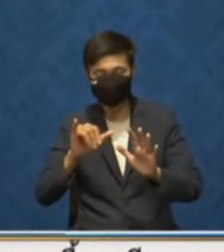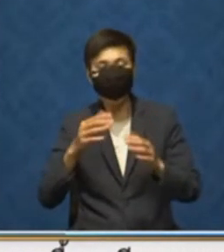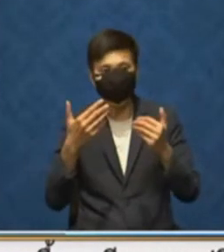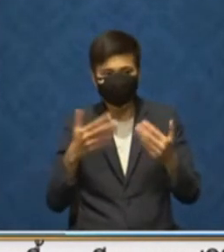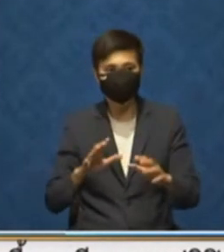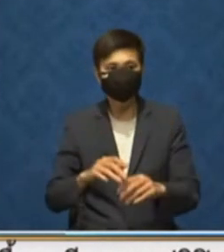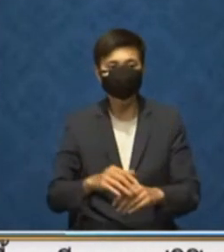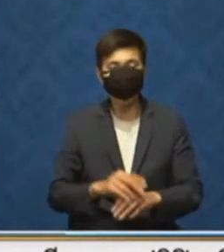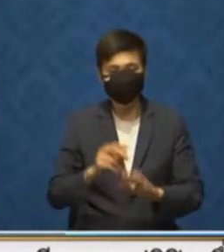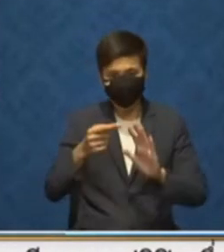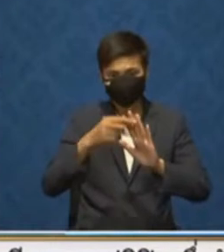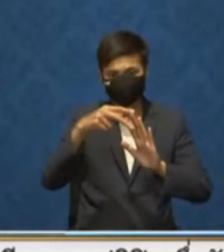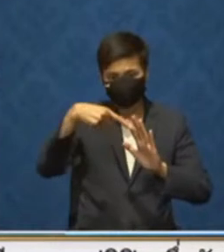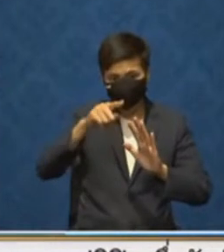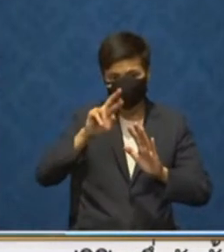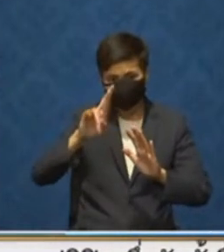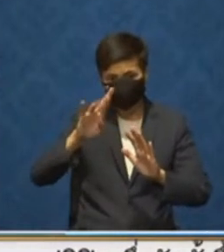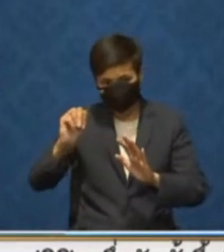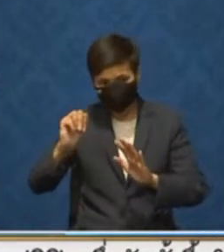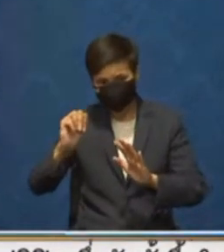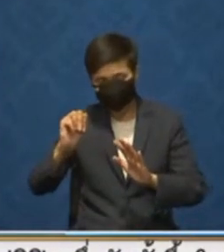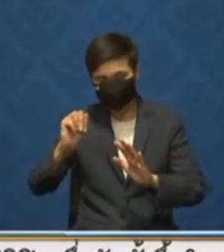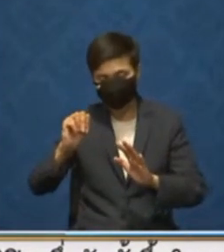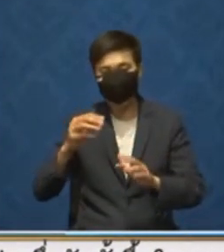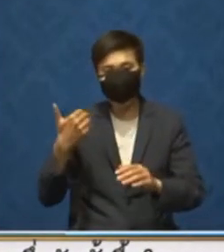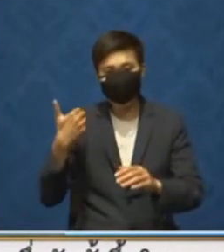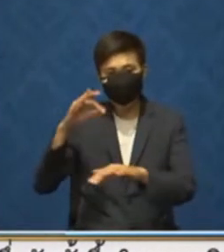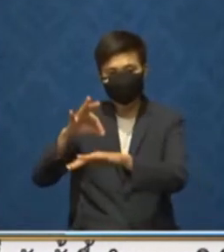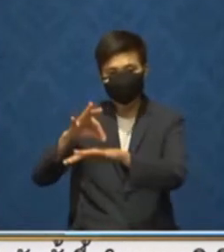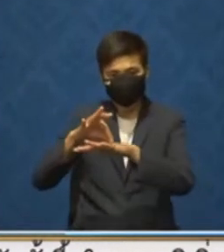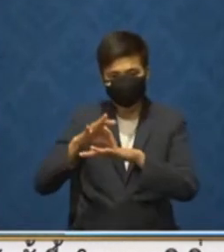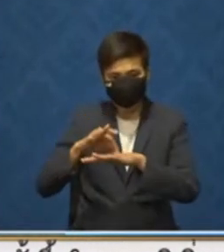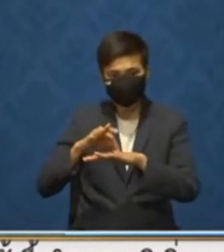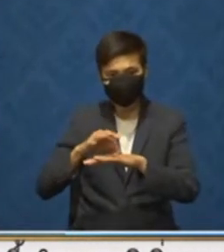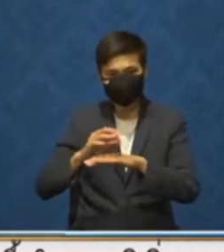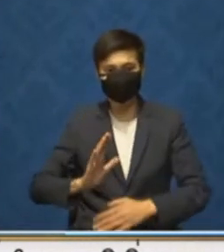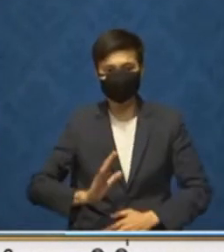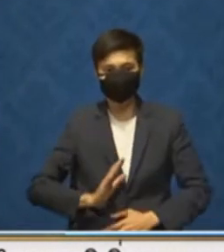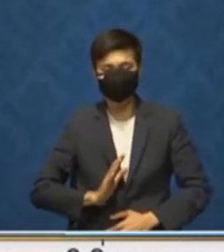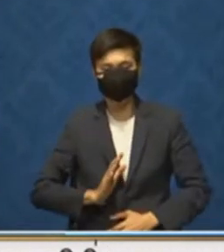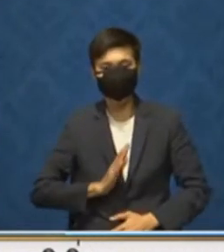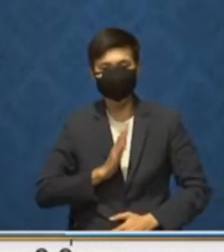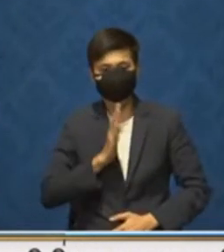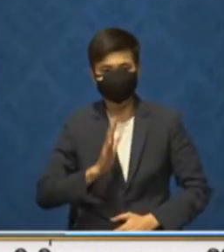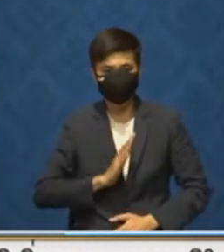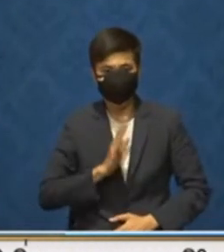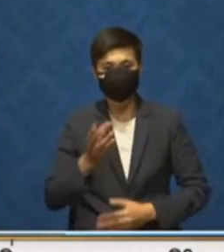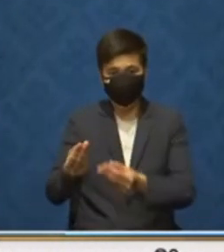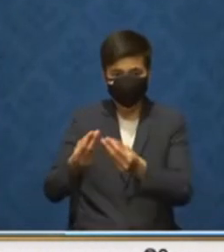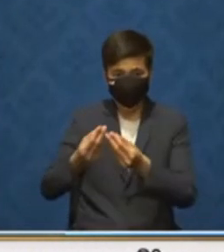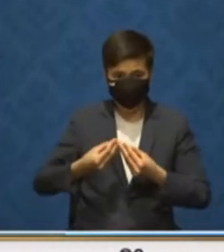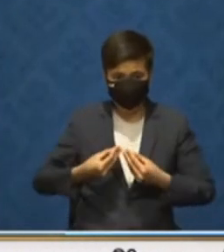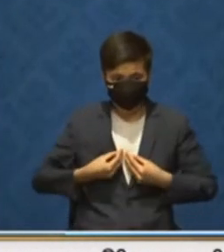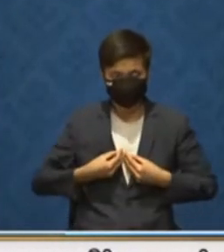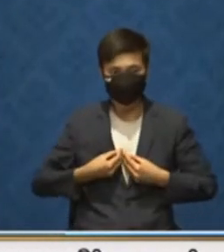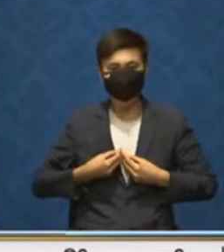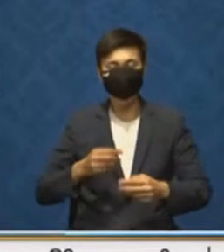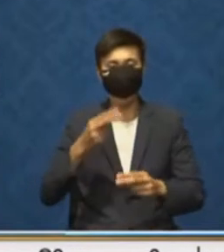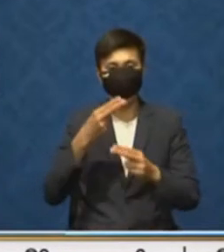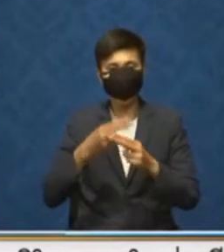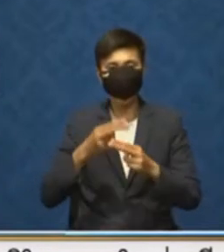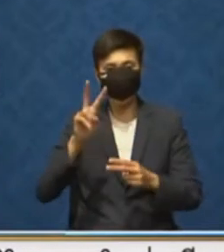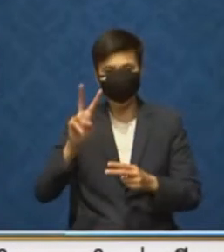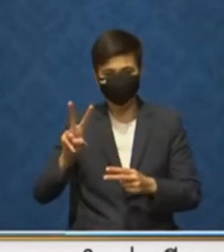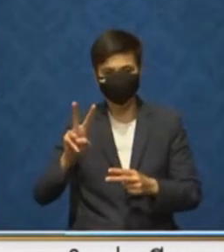เกล้าให้ดำรงตำแหน่งรัฐบุรุษเป็นเกียรติยศเกียรติศักดิ์แก้วอันก็คูณและคุณ